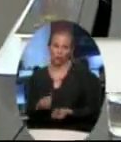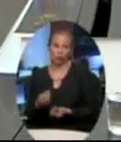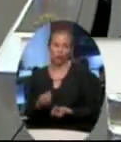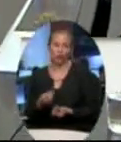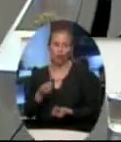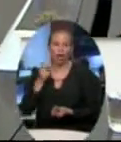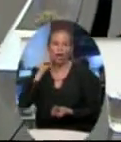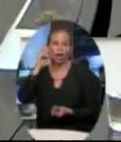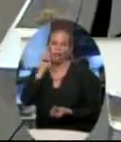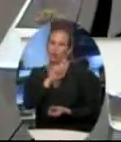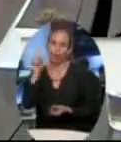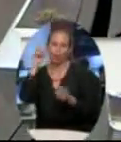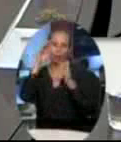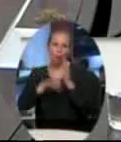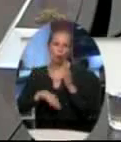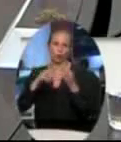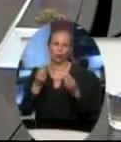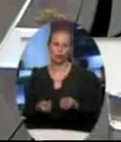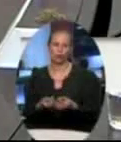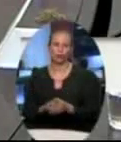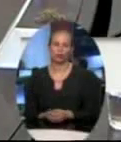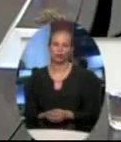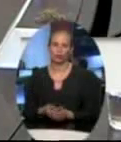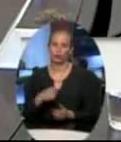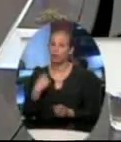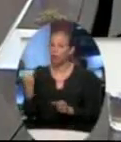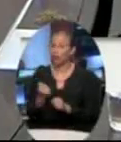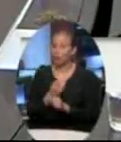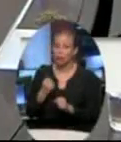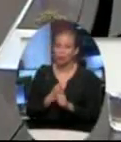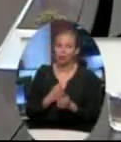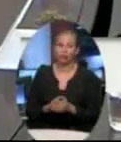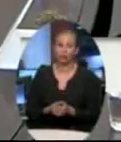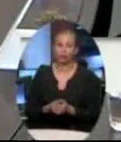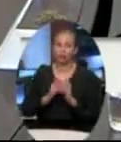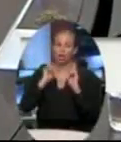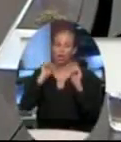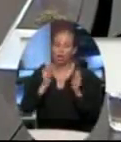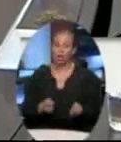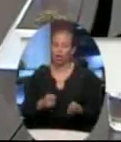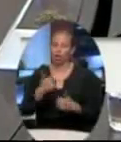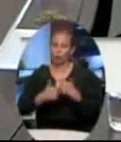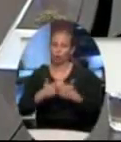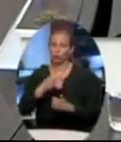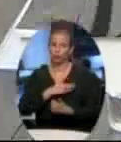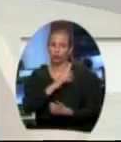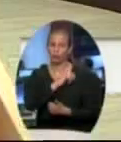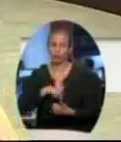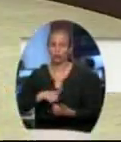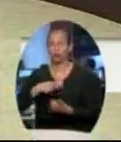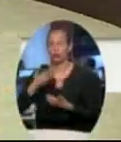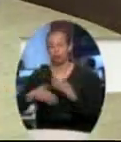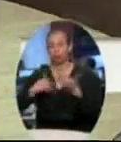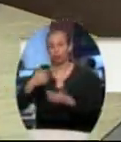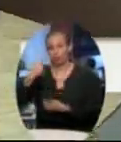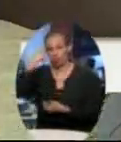לא פחות טובה. והחלטתי לעשות מעשה, להגיש מועמדות לרשות העיר, והשאר אתם יודעים,